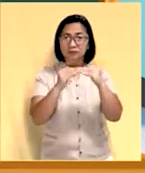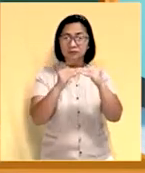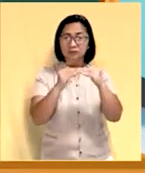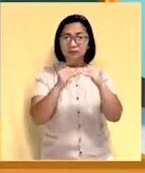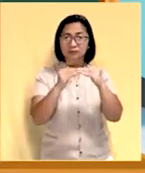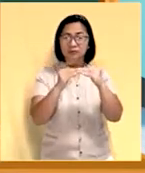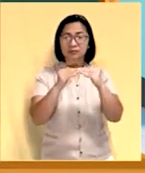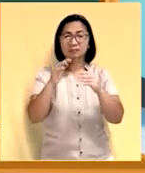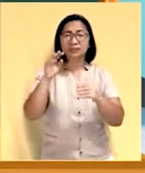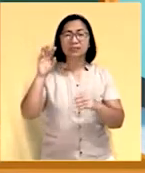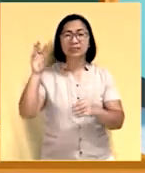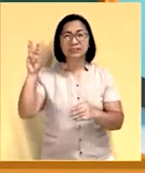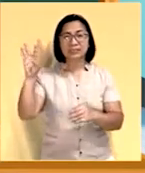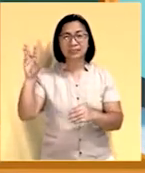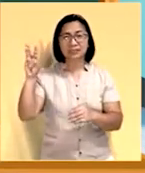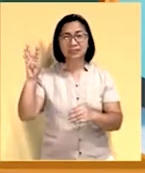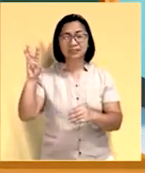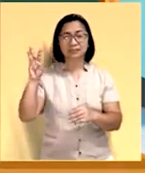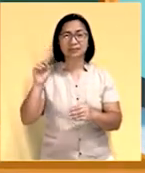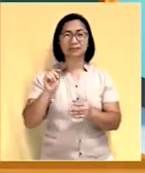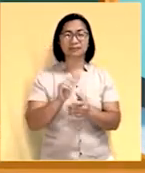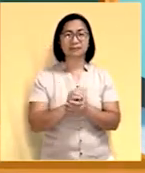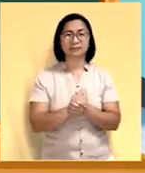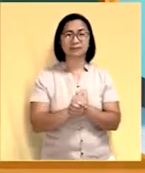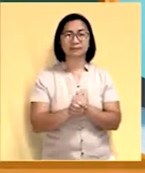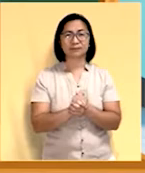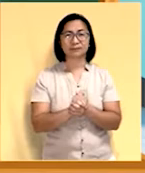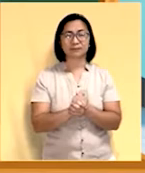to 16.